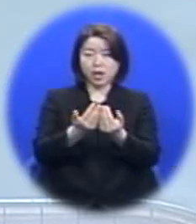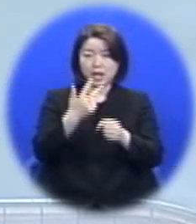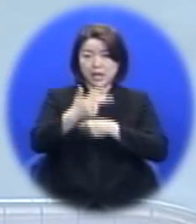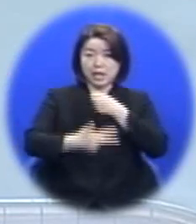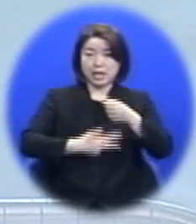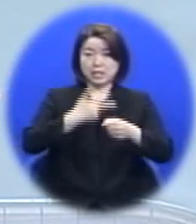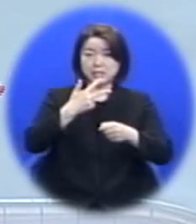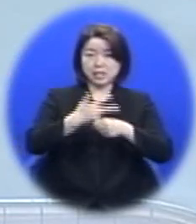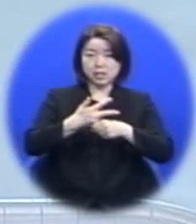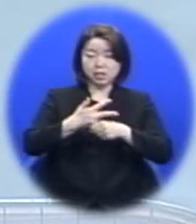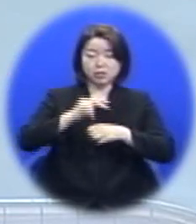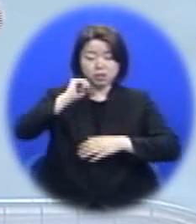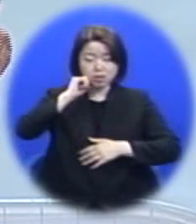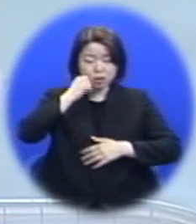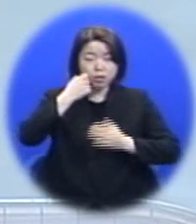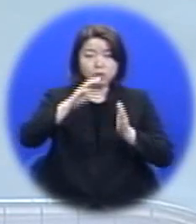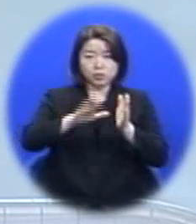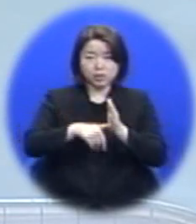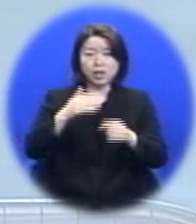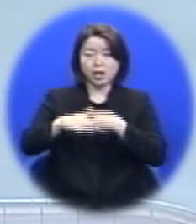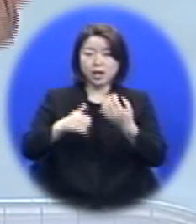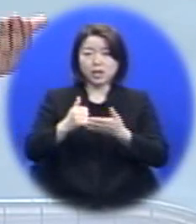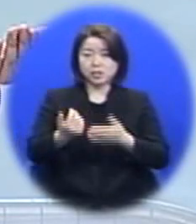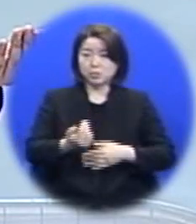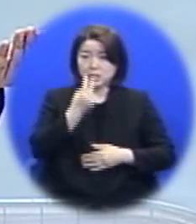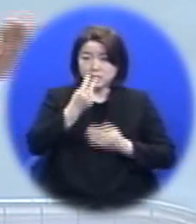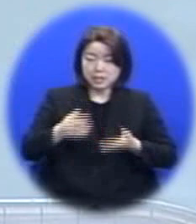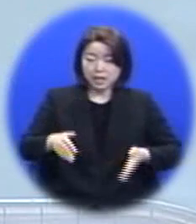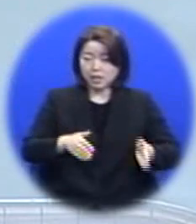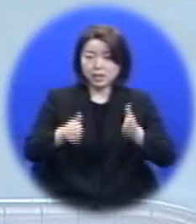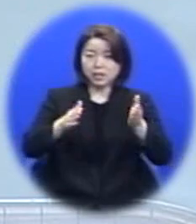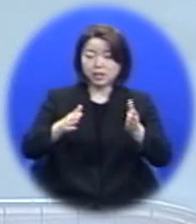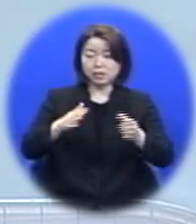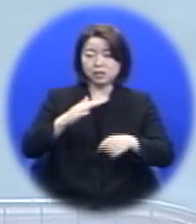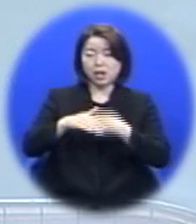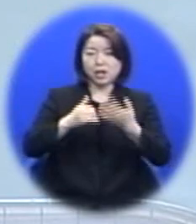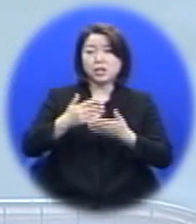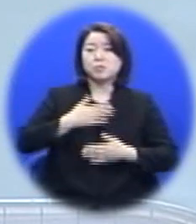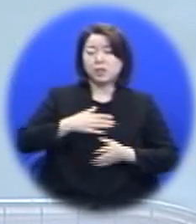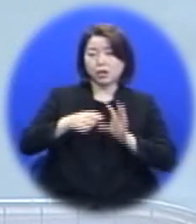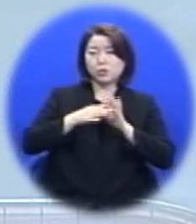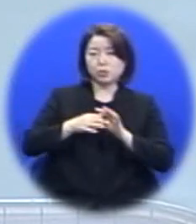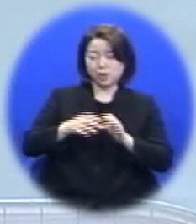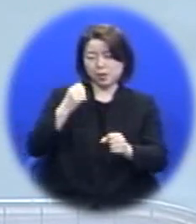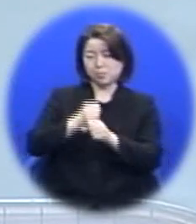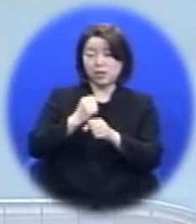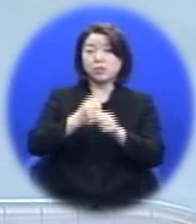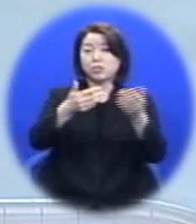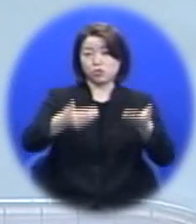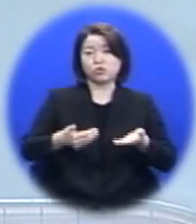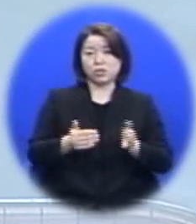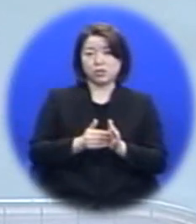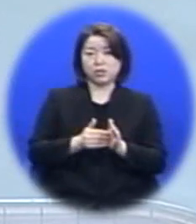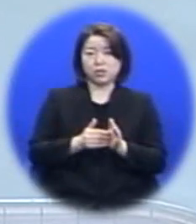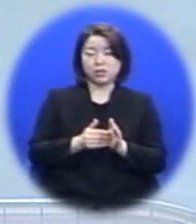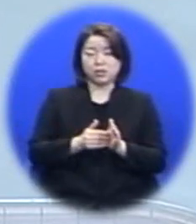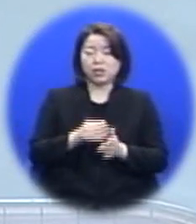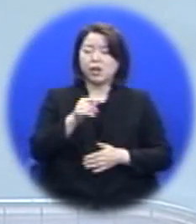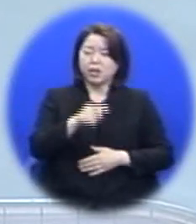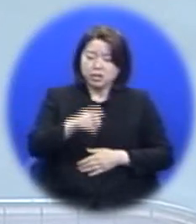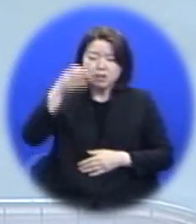흉년 때 하나님이 살 길을 나를 통해 마련하려고 하셨던 것이구나. 이게 깨달아지고